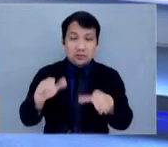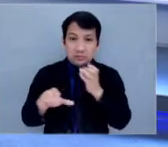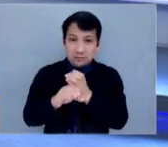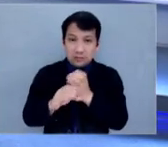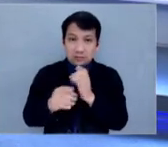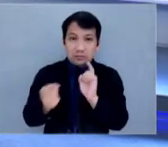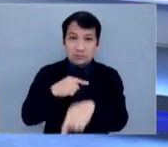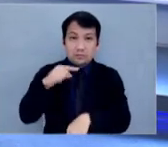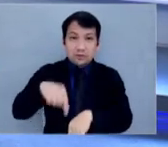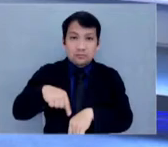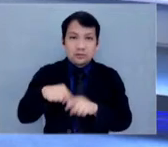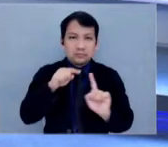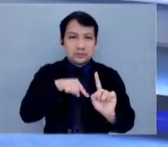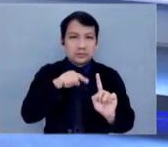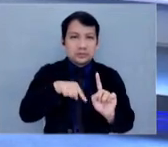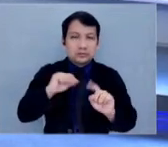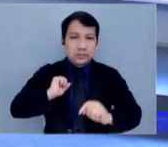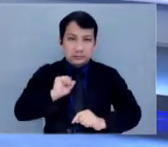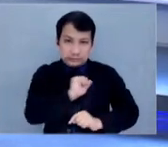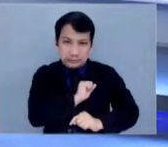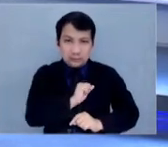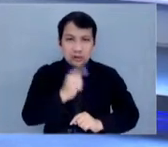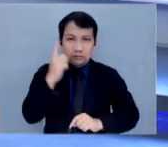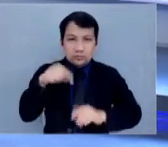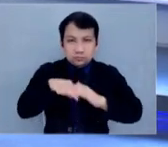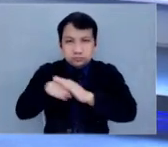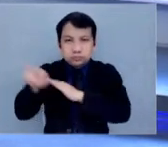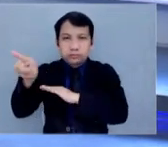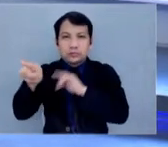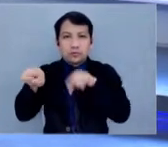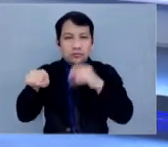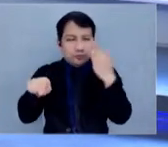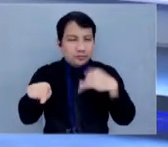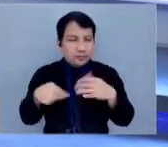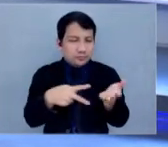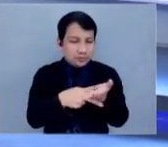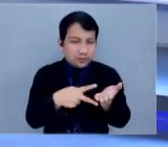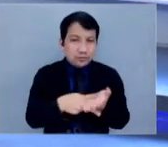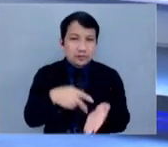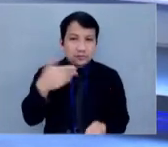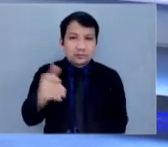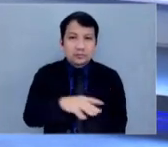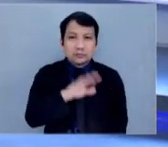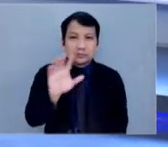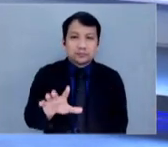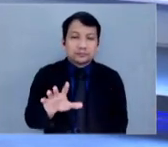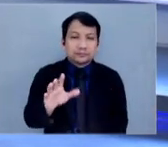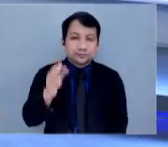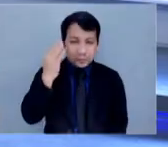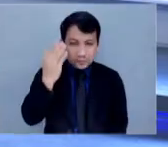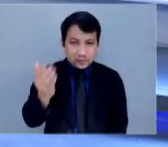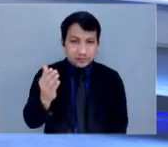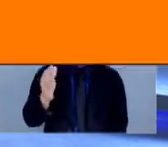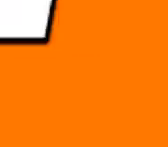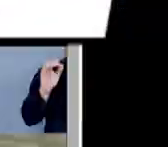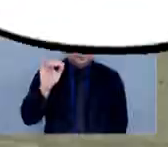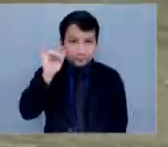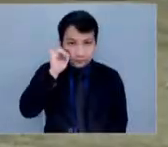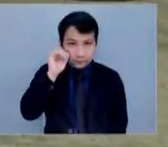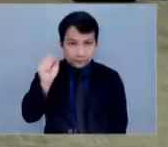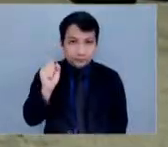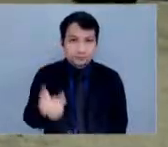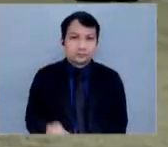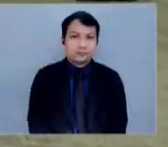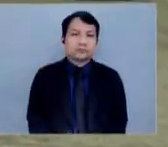ng isang senador na tumakas pa habang tinitikitan. Nasa frontline ng balitang yan, si Ian Suyu.